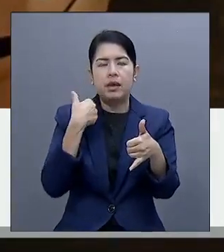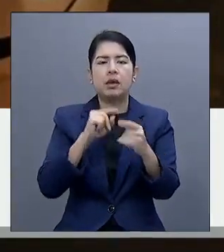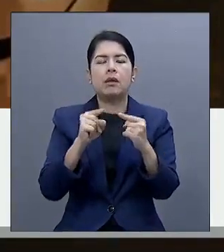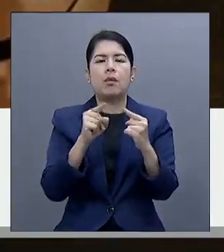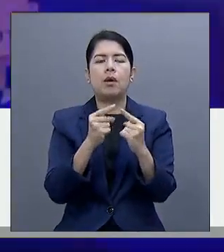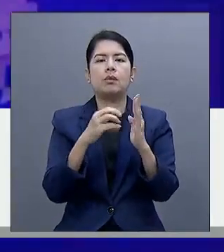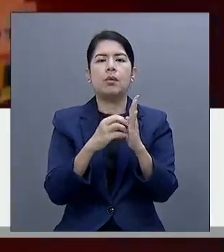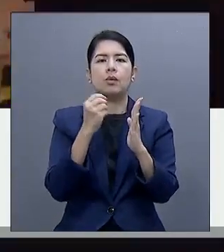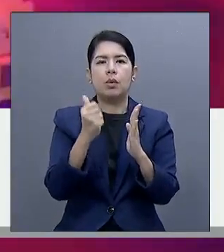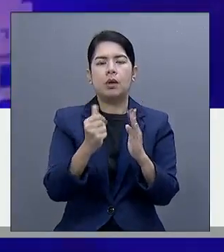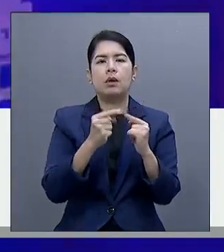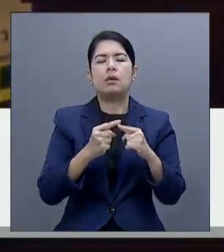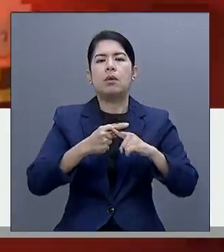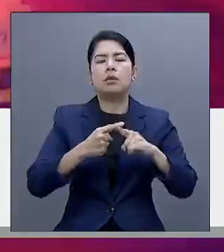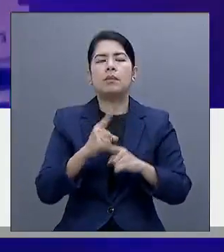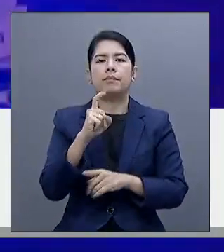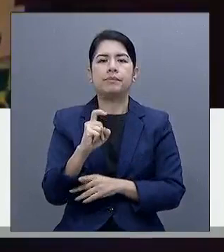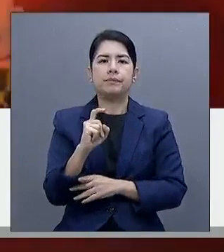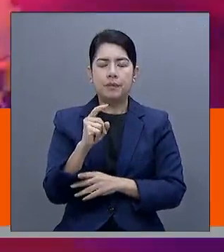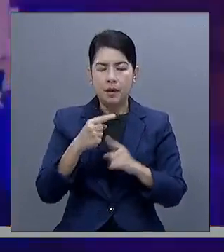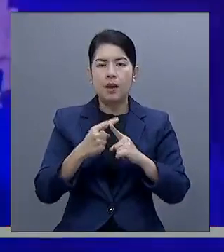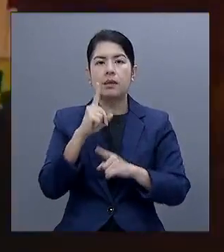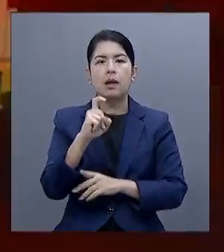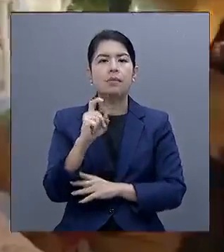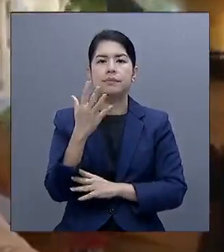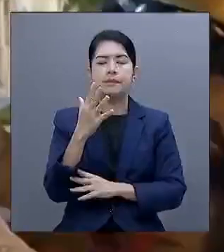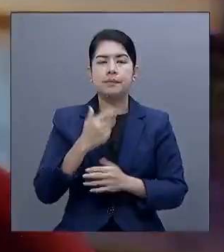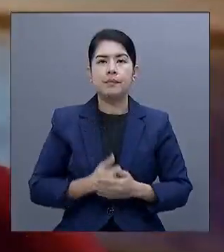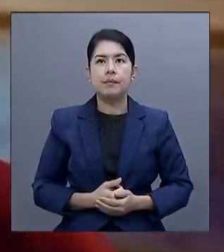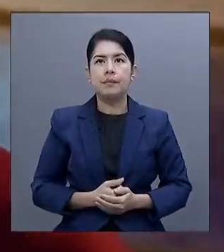รายจากเหตุการณ์ที่เกิดขึ้นในครั้งนี้นะคะ